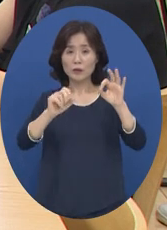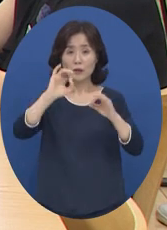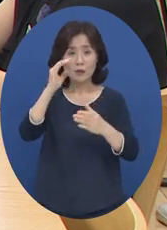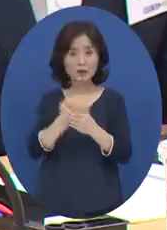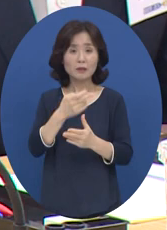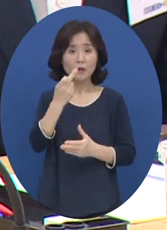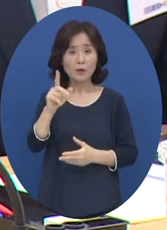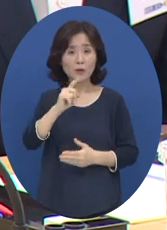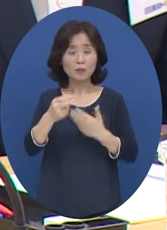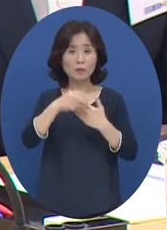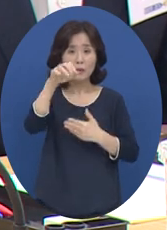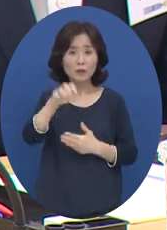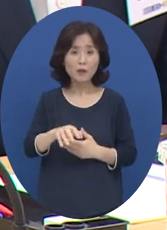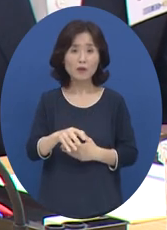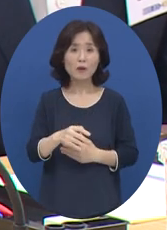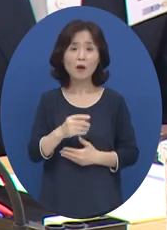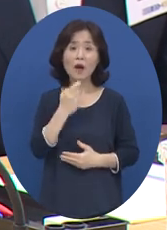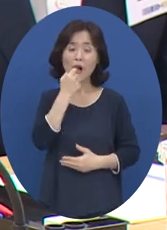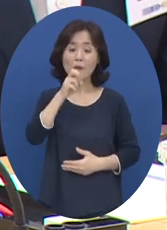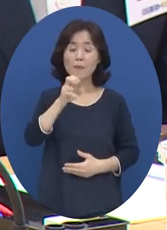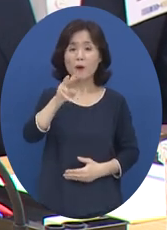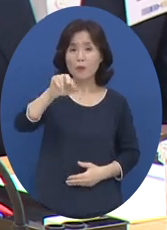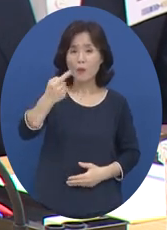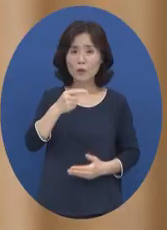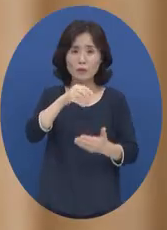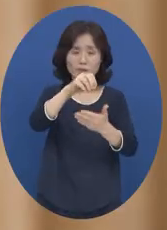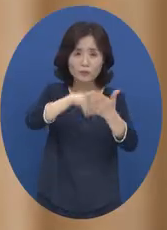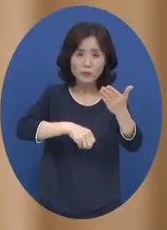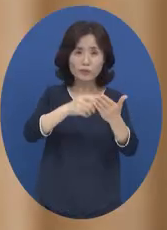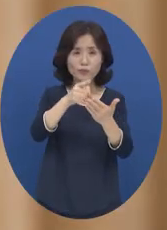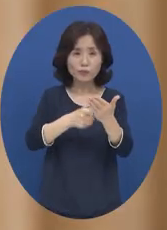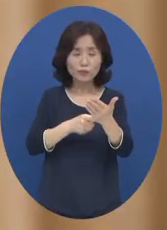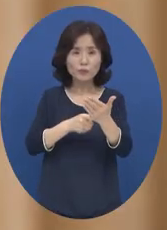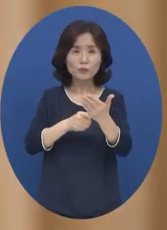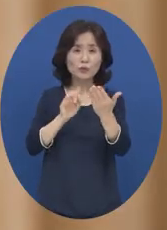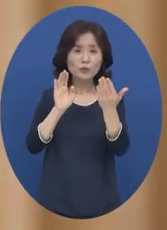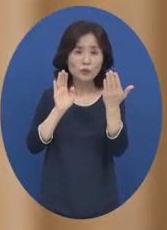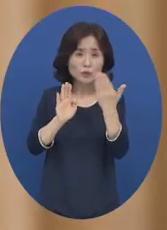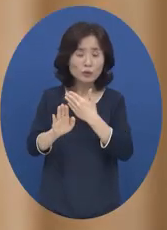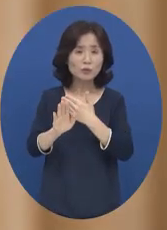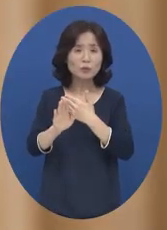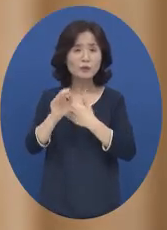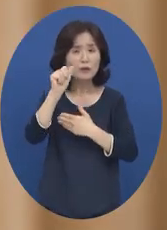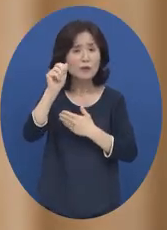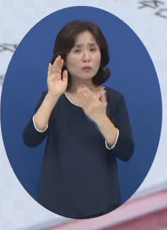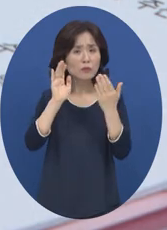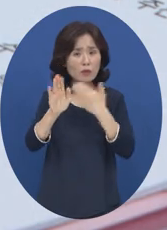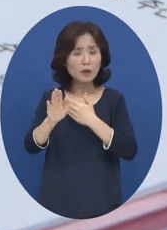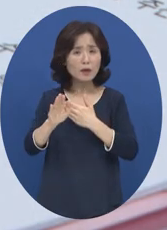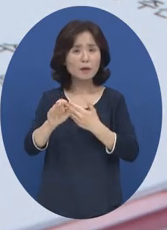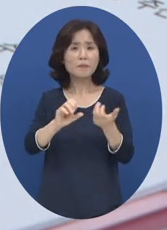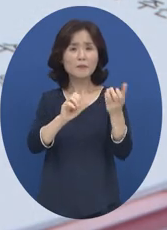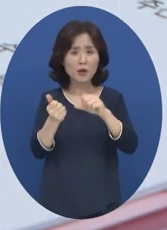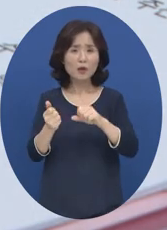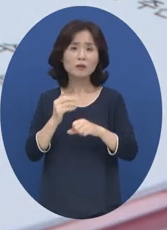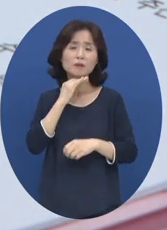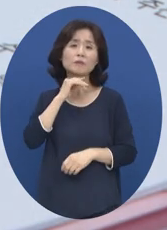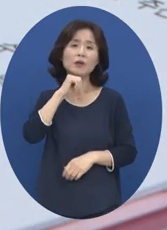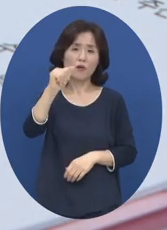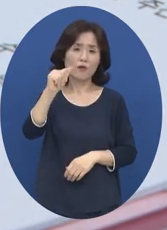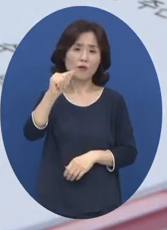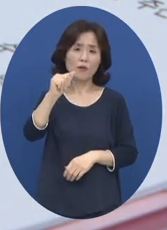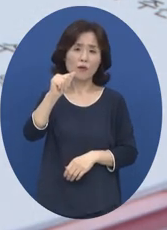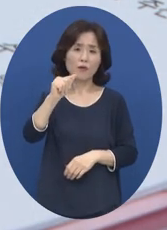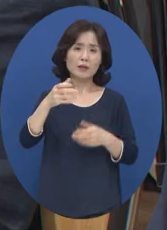한 병원에서 편도 제거 수술을 받고 5달 만에 세상을 떠난 당시 5살이던